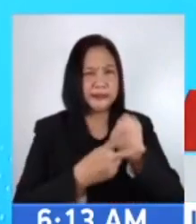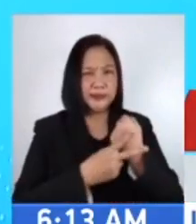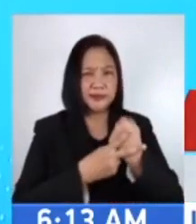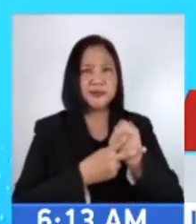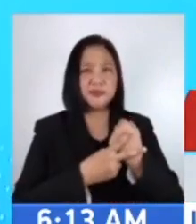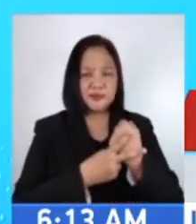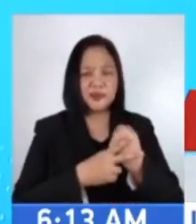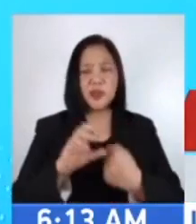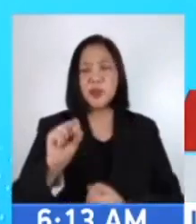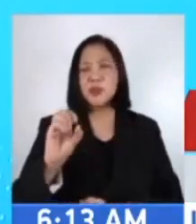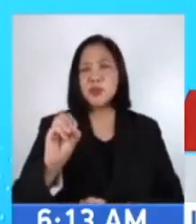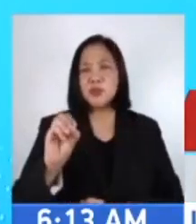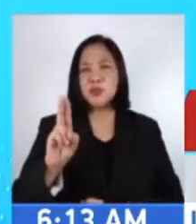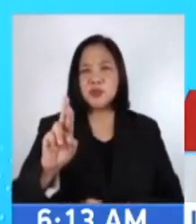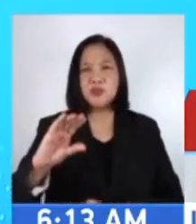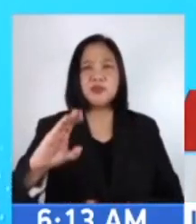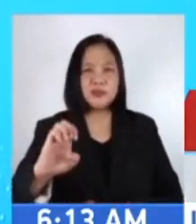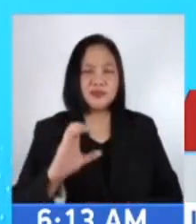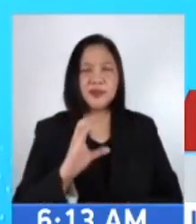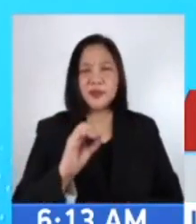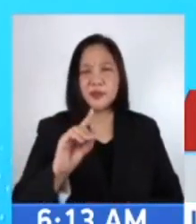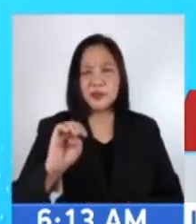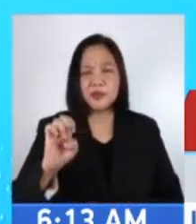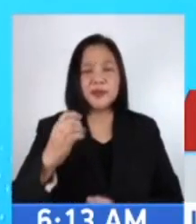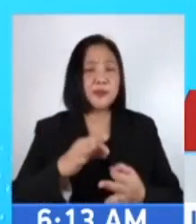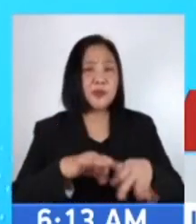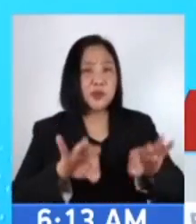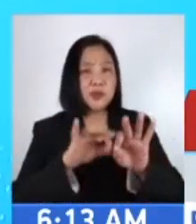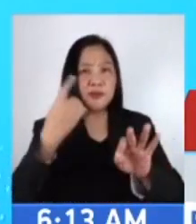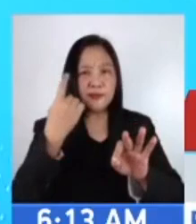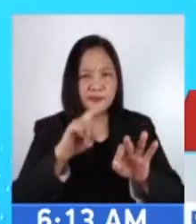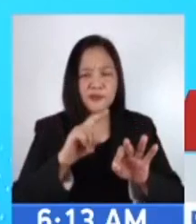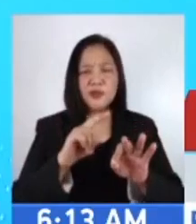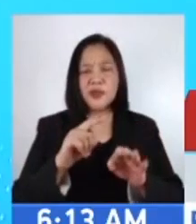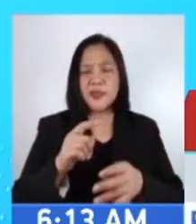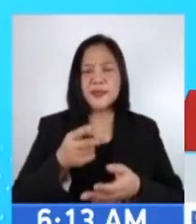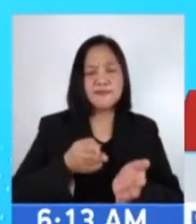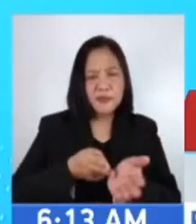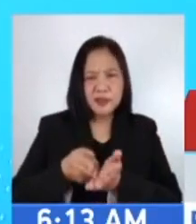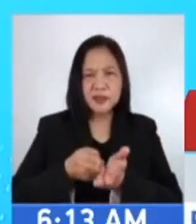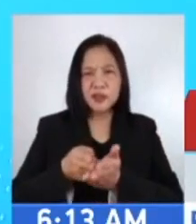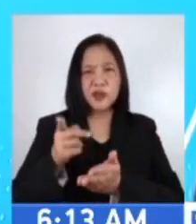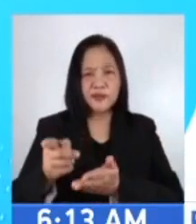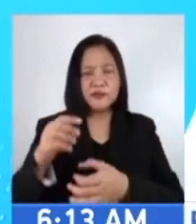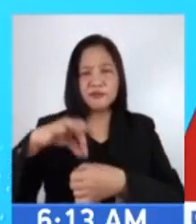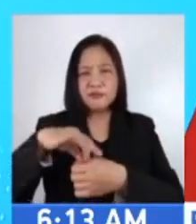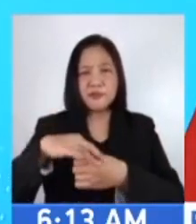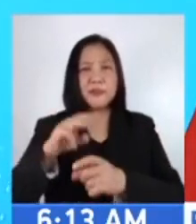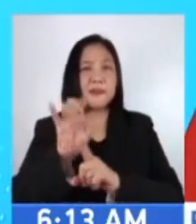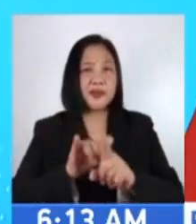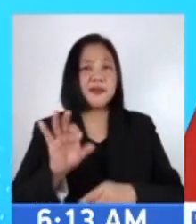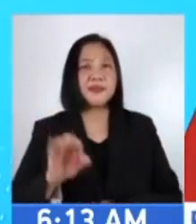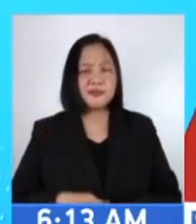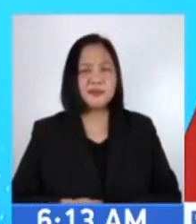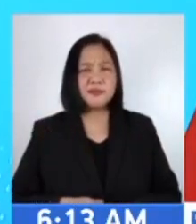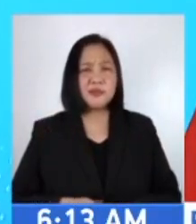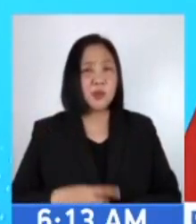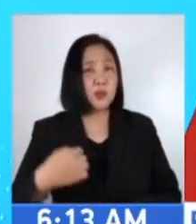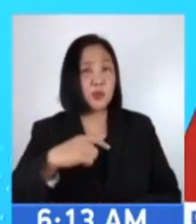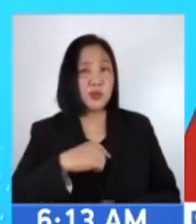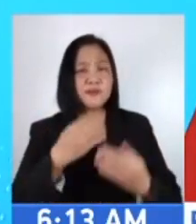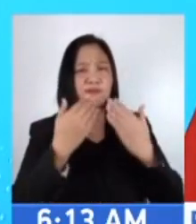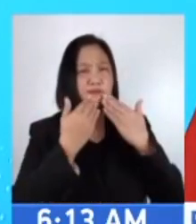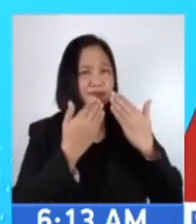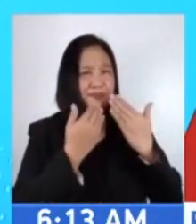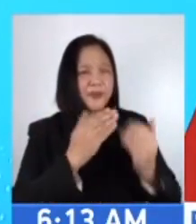credibility of the elections on May 9. As such, we are grateful to the BSP